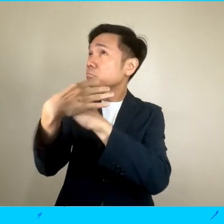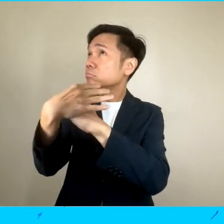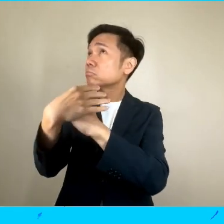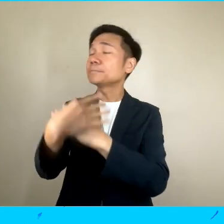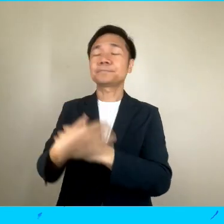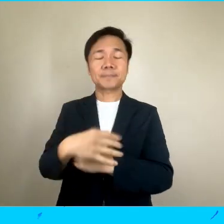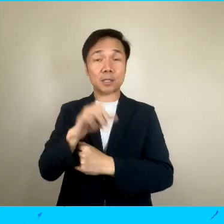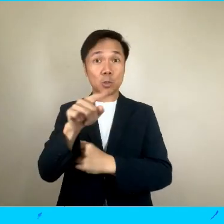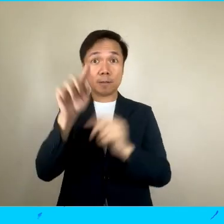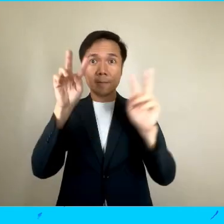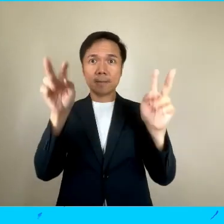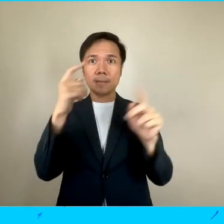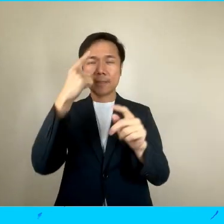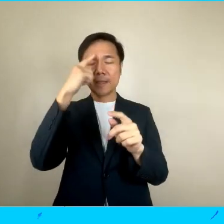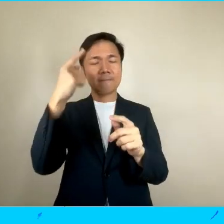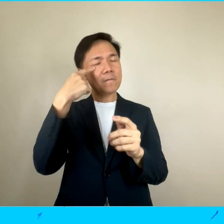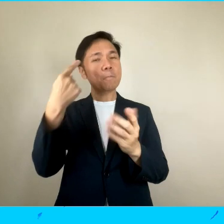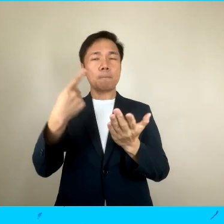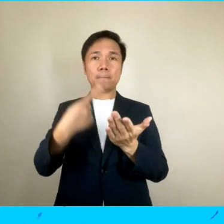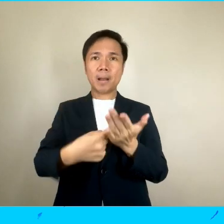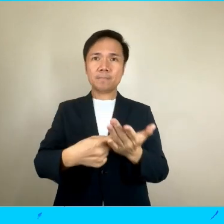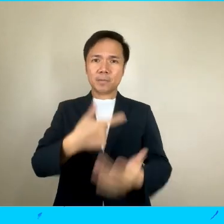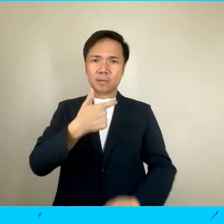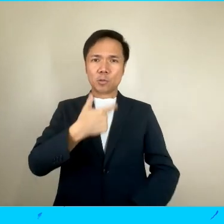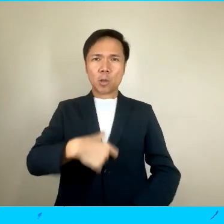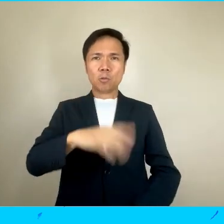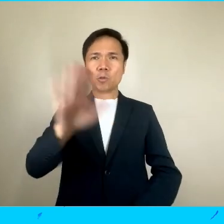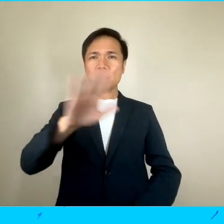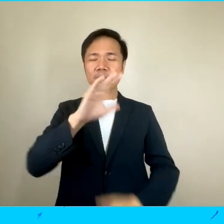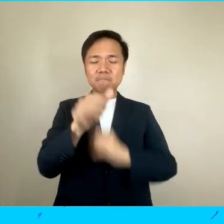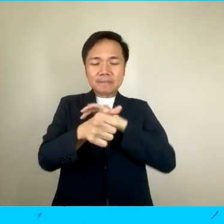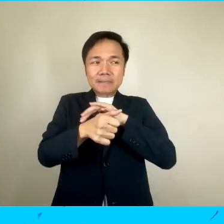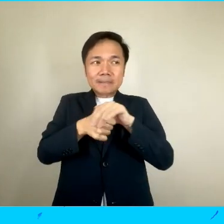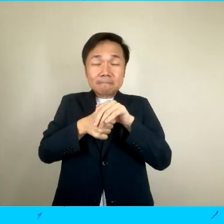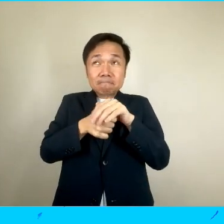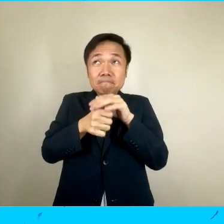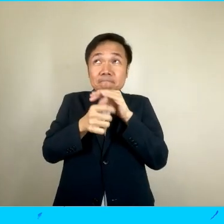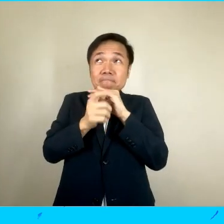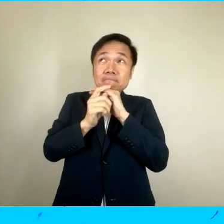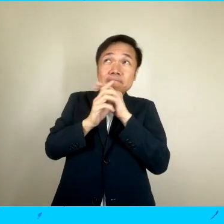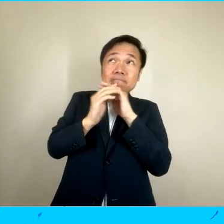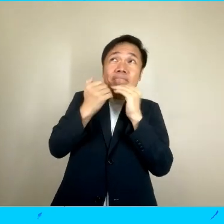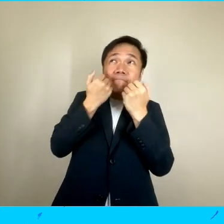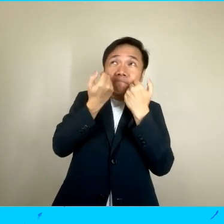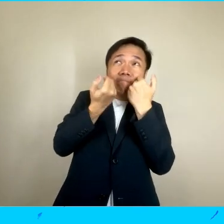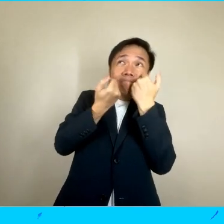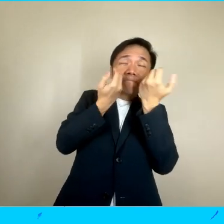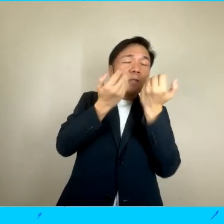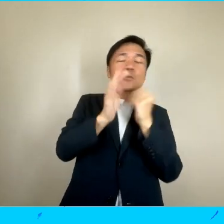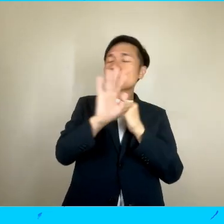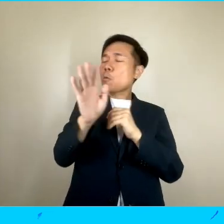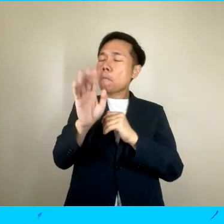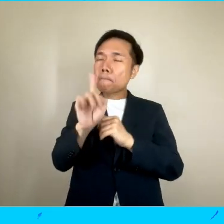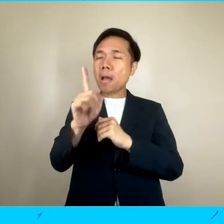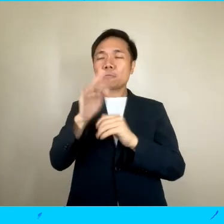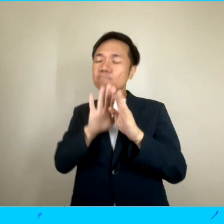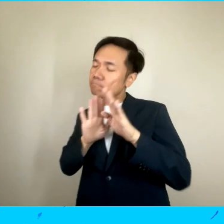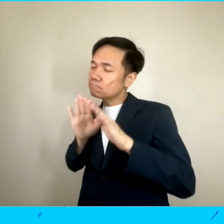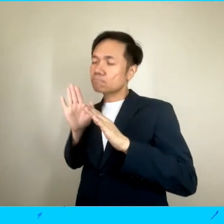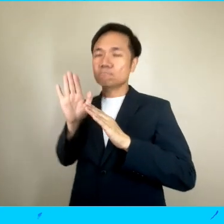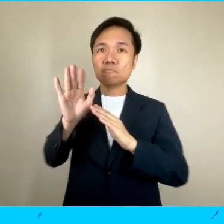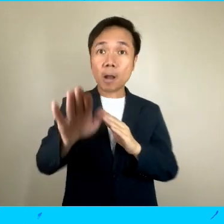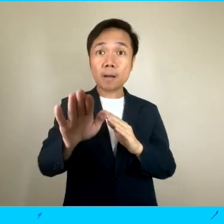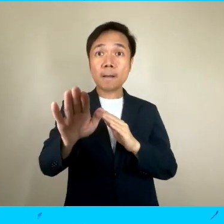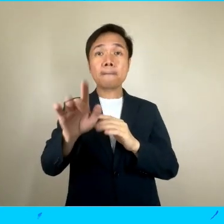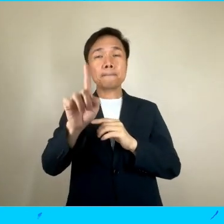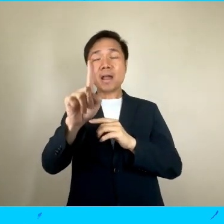agences de développement et des résiliences, les jeunes veulent et partager